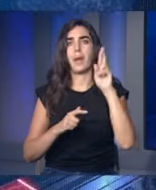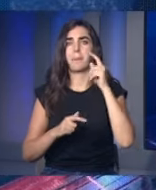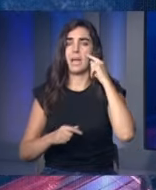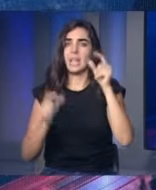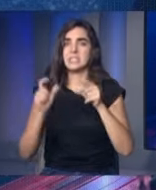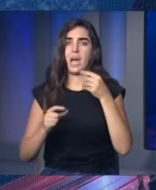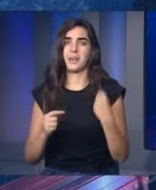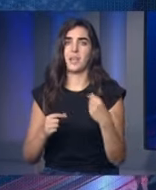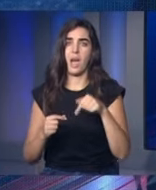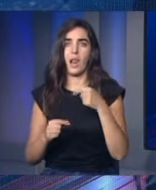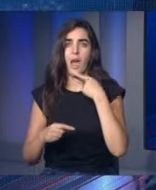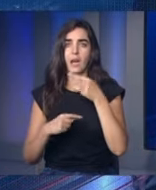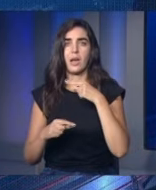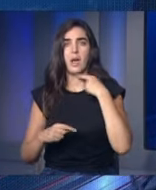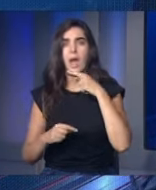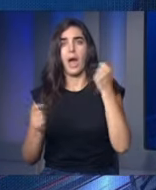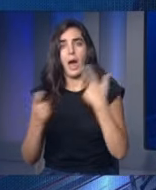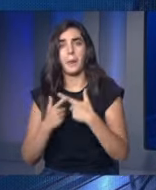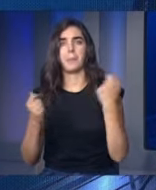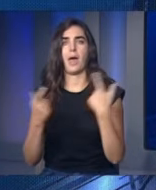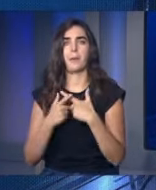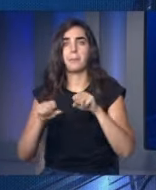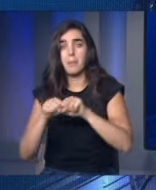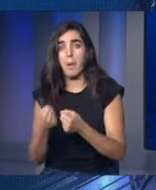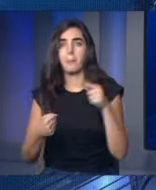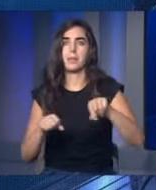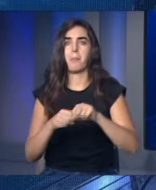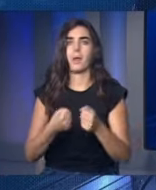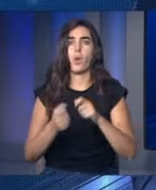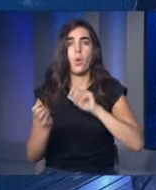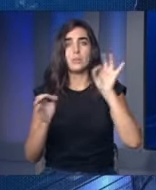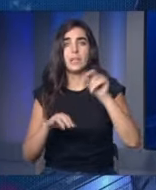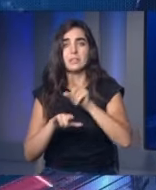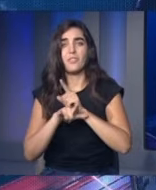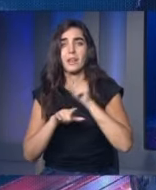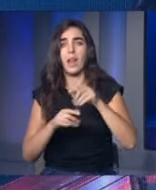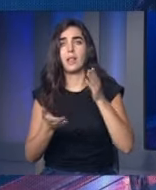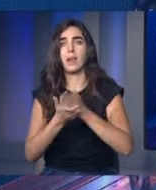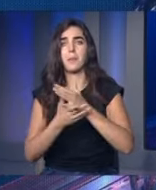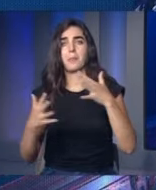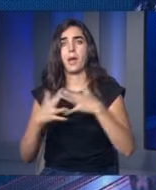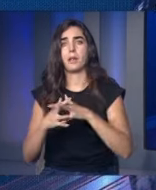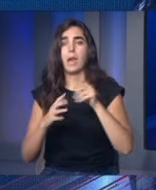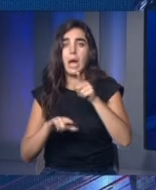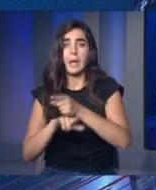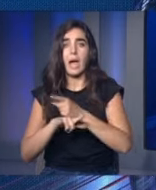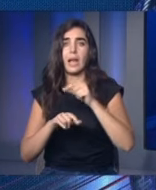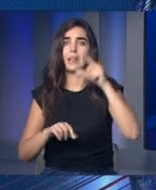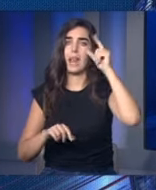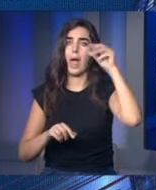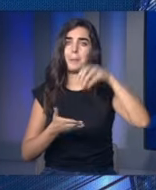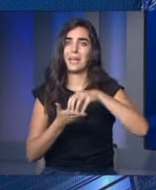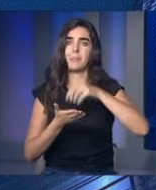تل أبيب بالقول: الحرب بالحرب والدمار بالدمار، وصليات الصواريخ الثقيلة الكفيلة بإغراق تل أبيب ومدن